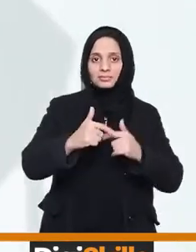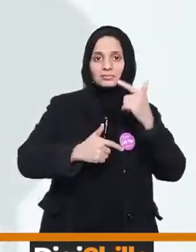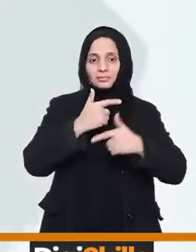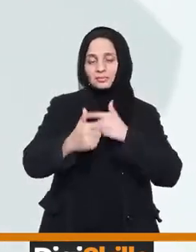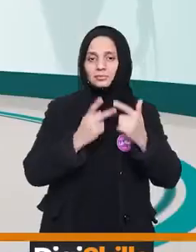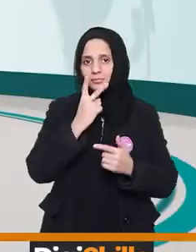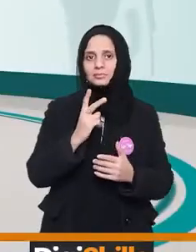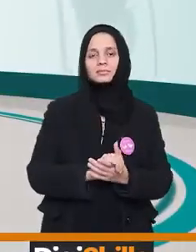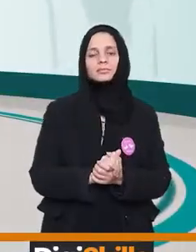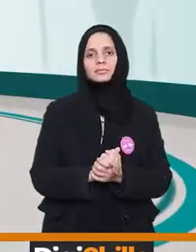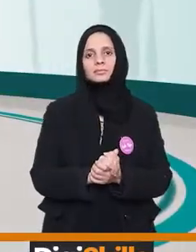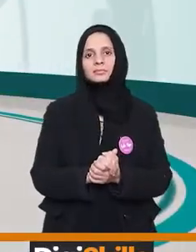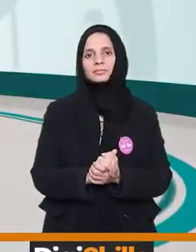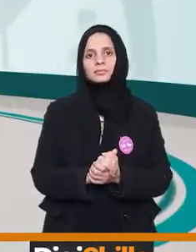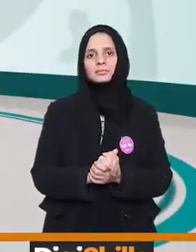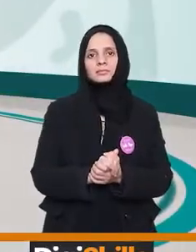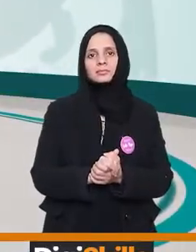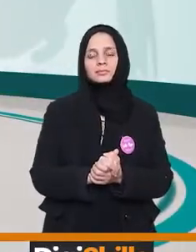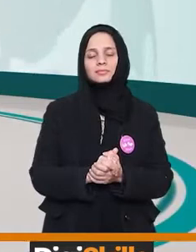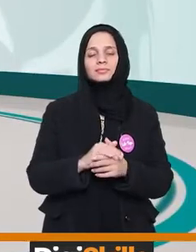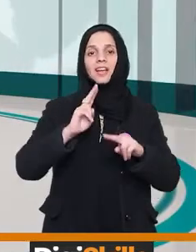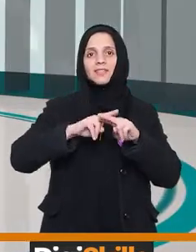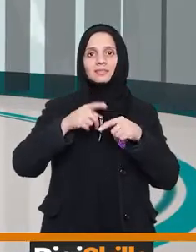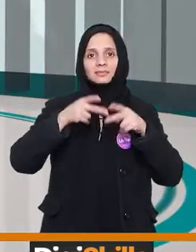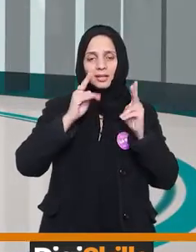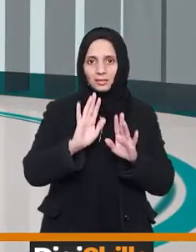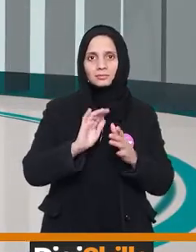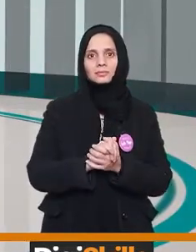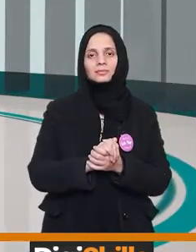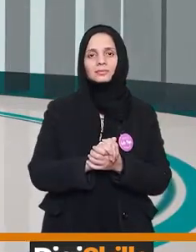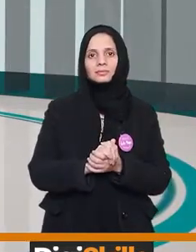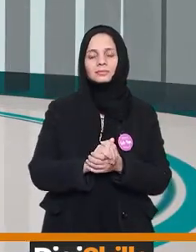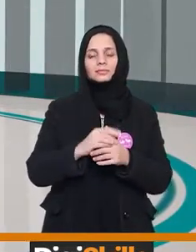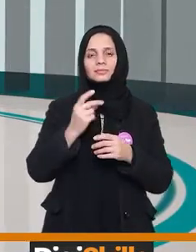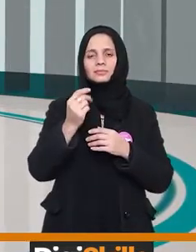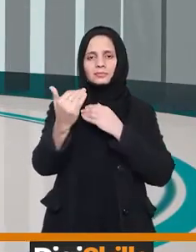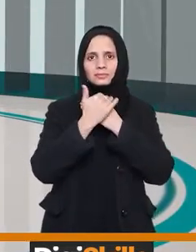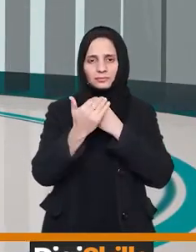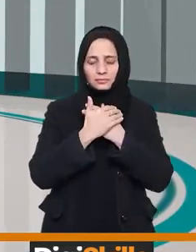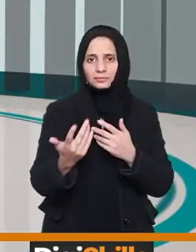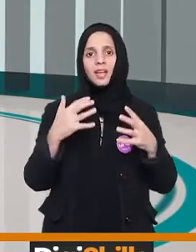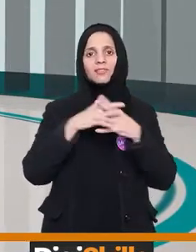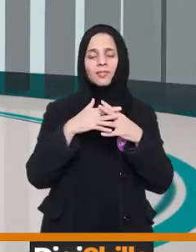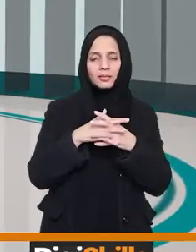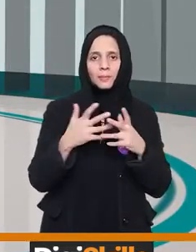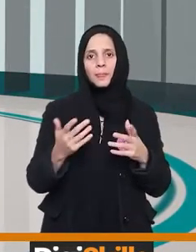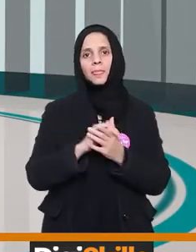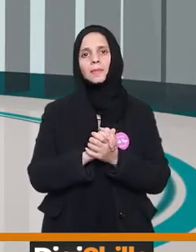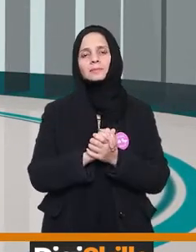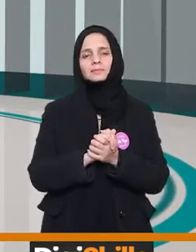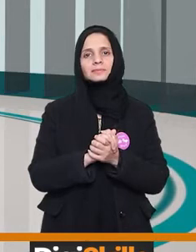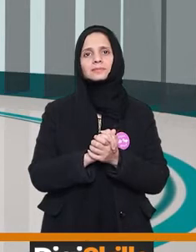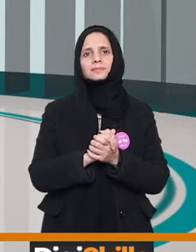آج کل کے دور میں سوشل میڈیا، انسٹنٹ میسیجنگ, واٹس